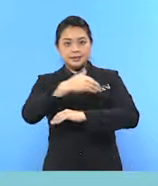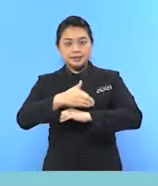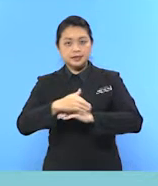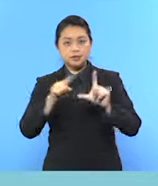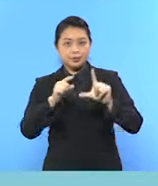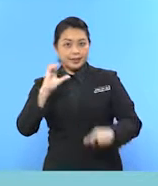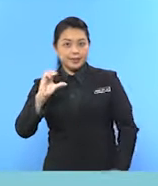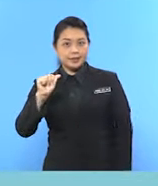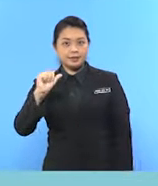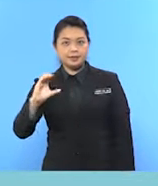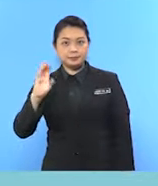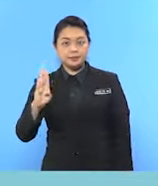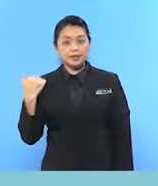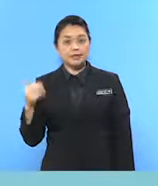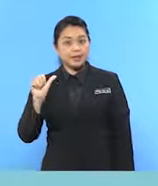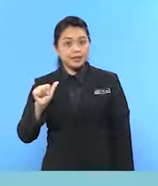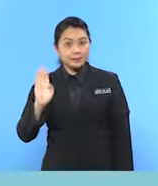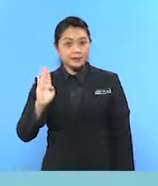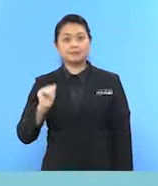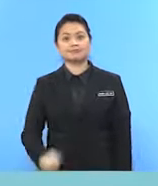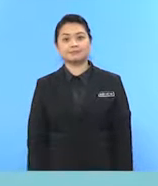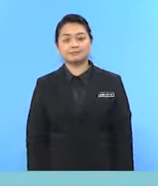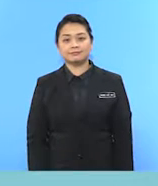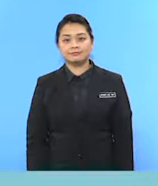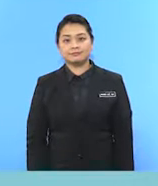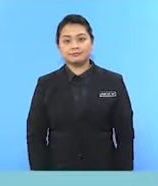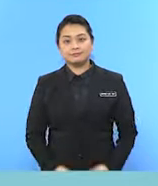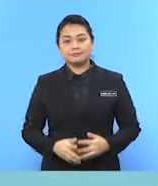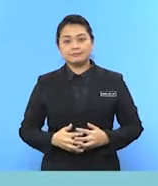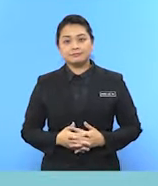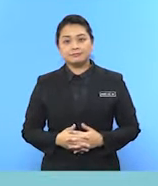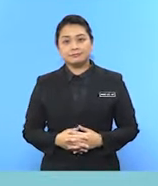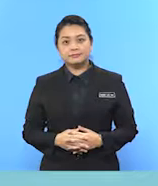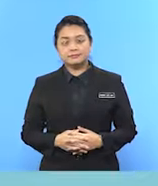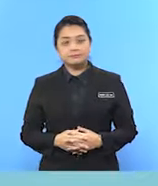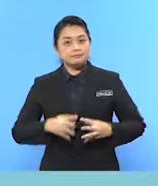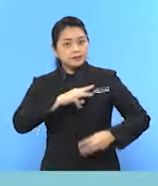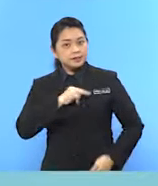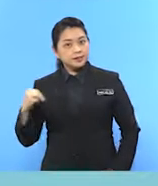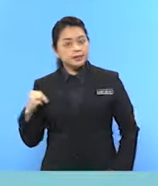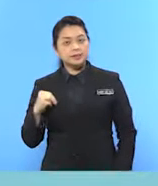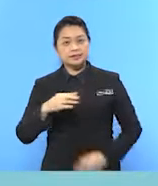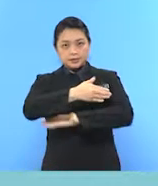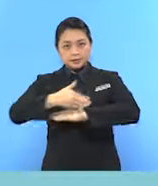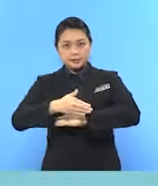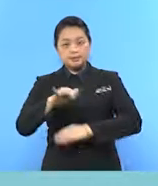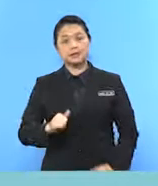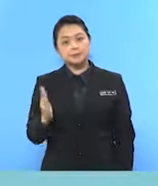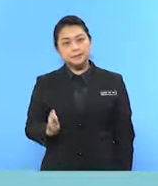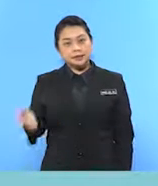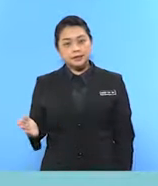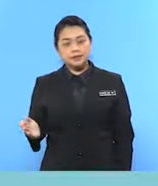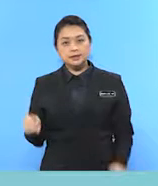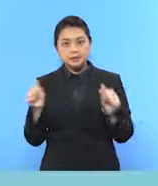ACB ialah AB. manakala sisi yang